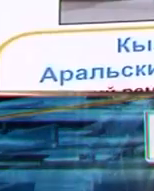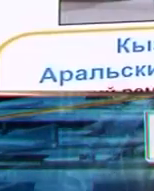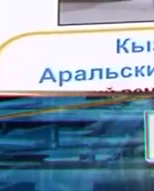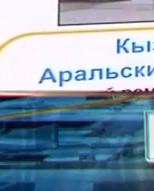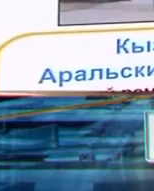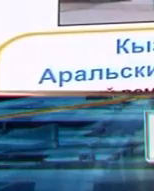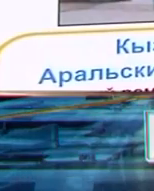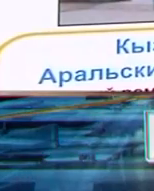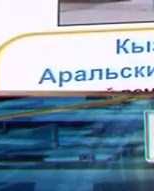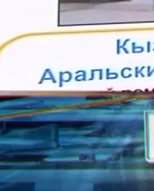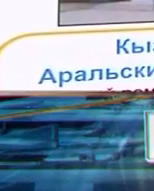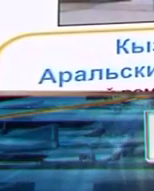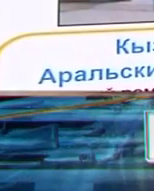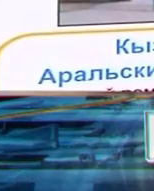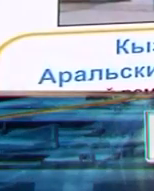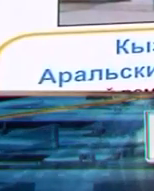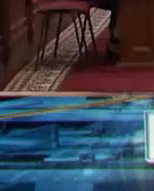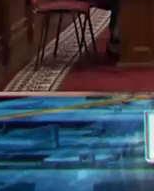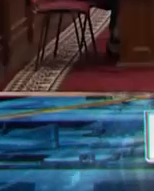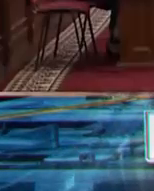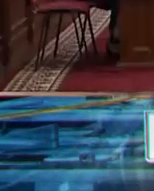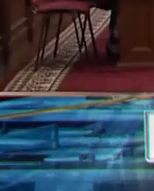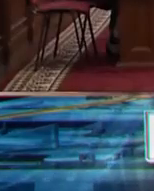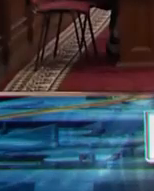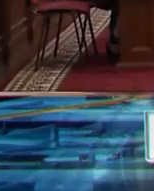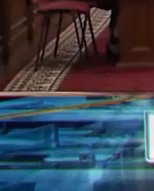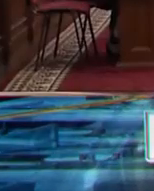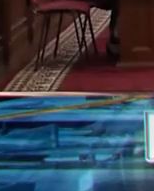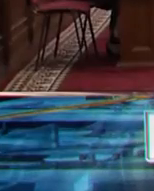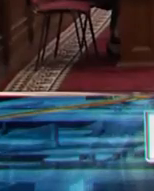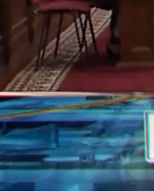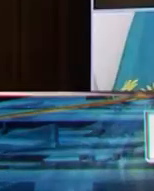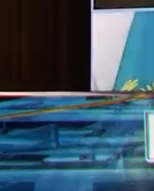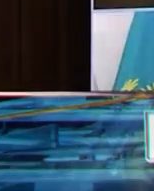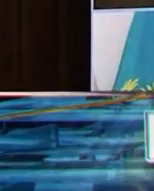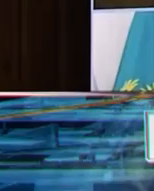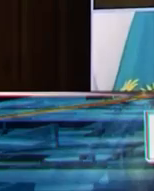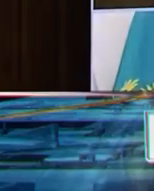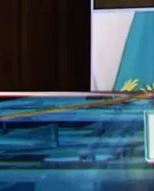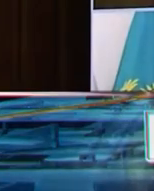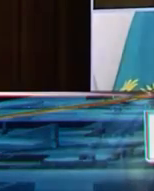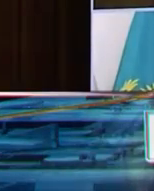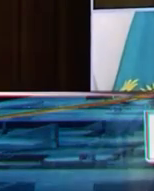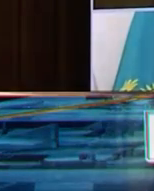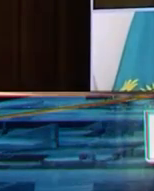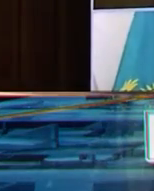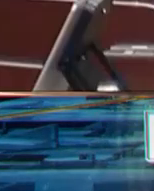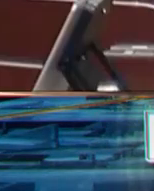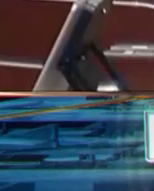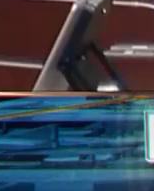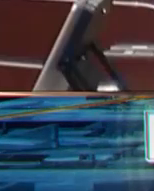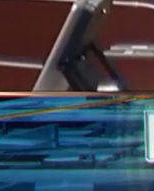Жұмыспен қамтудың жол картасы жұмыс үстінде. Мемлекеттік бастама аясында биыл 1 220 000 қазақстандық еңбекпен